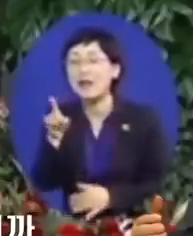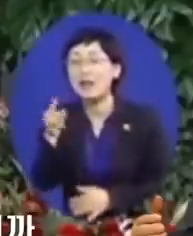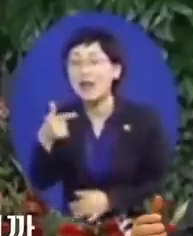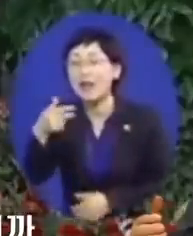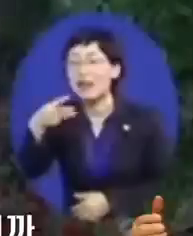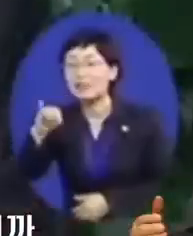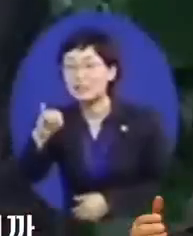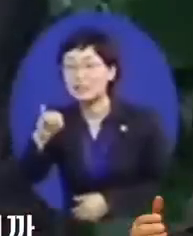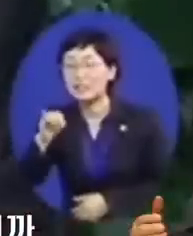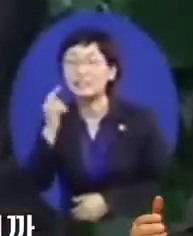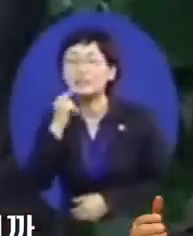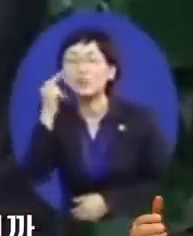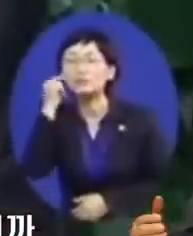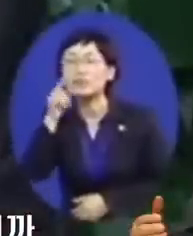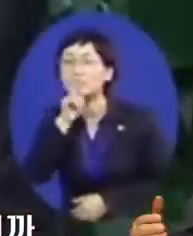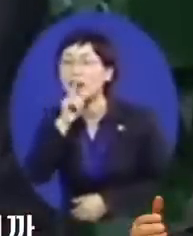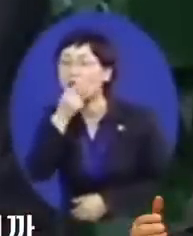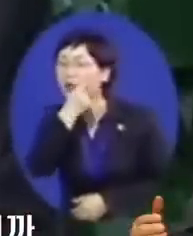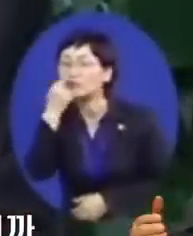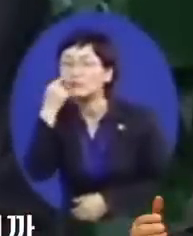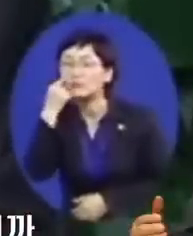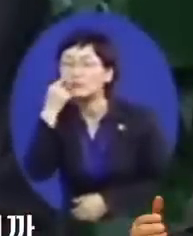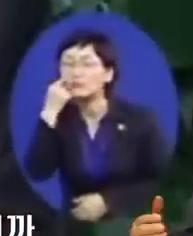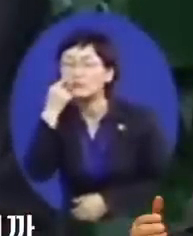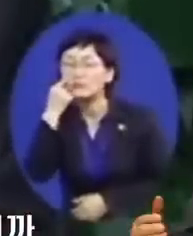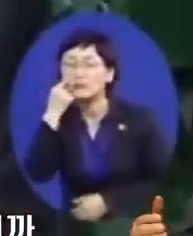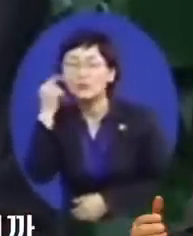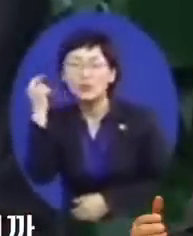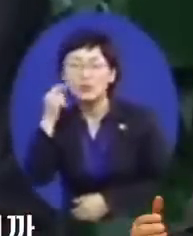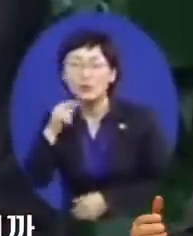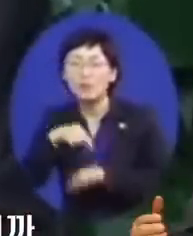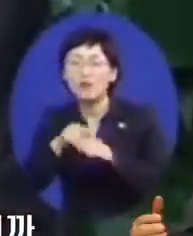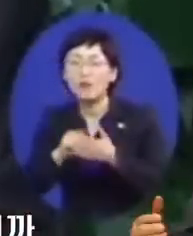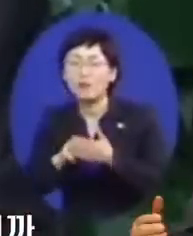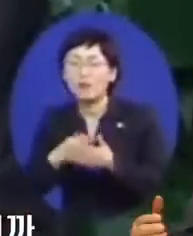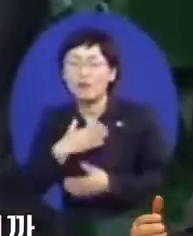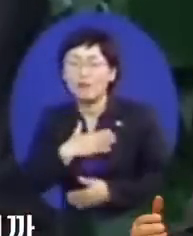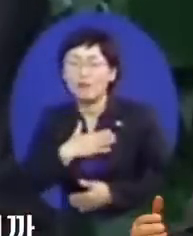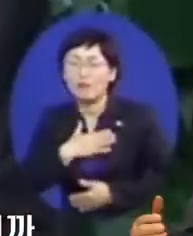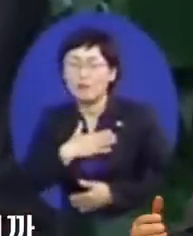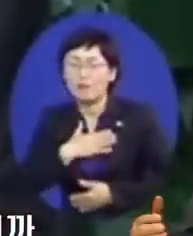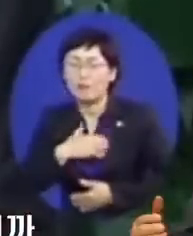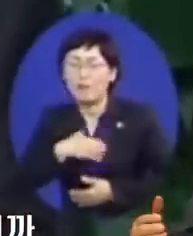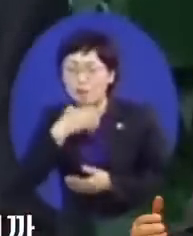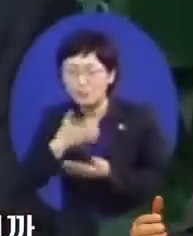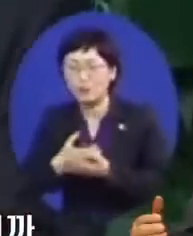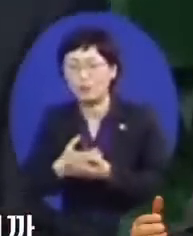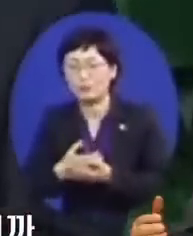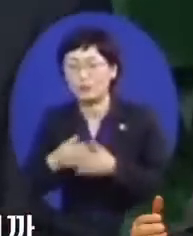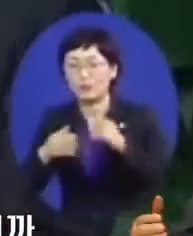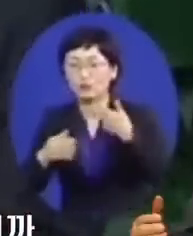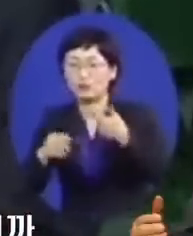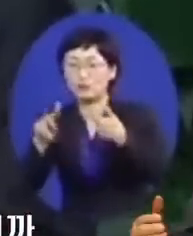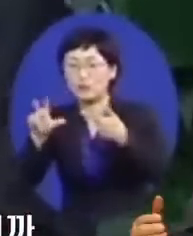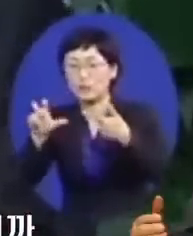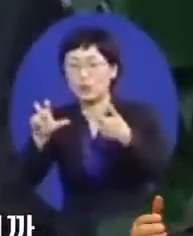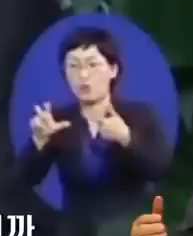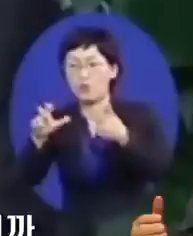들어보면 가슴이 뭉클합니다. 그는 6.25 때 한국 전쟁에 참여해서 일개